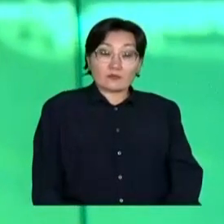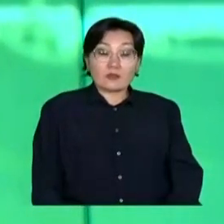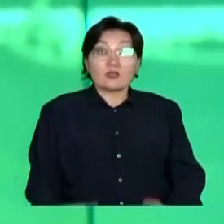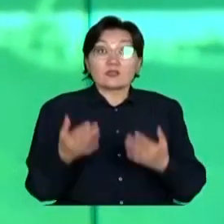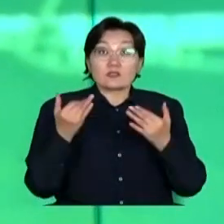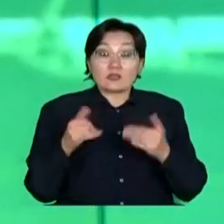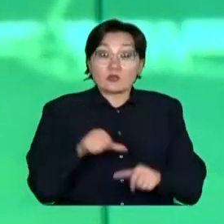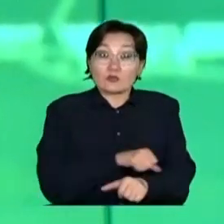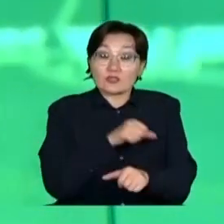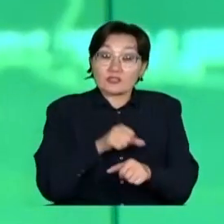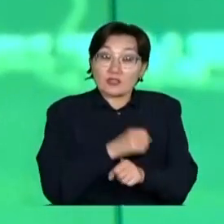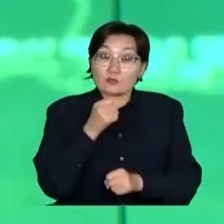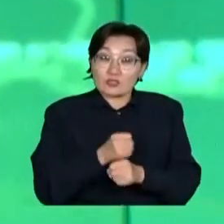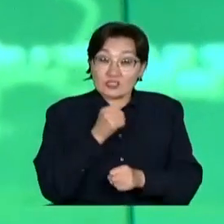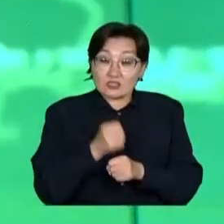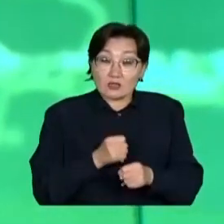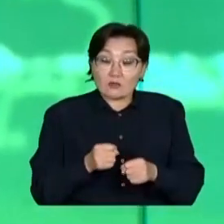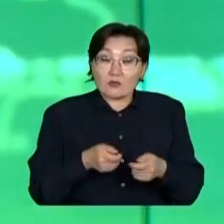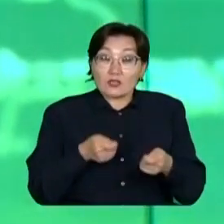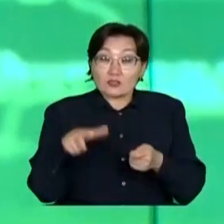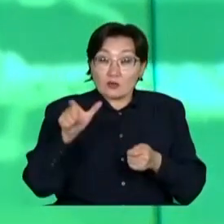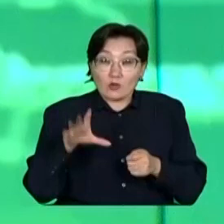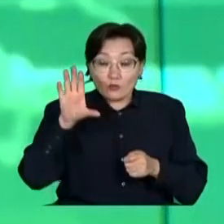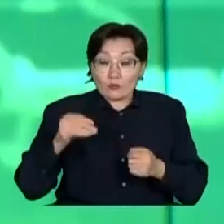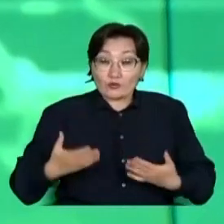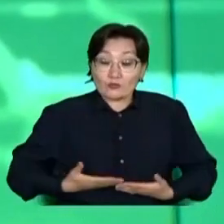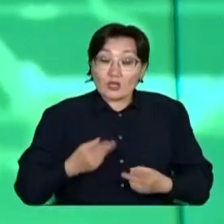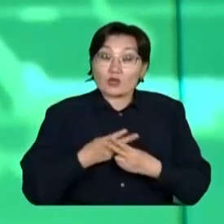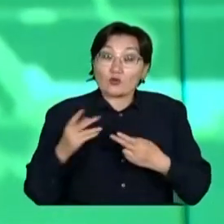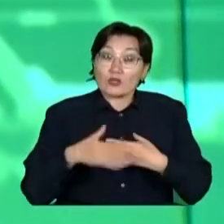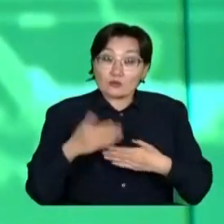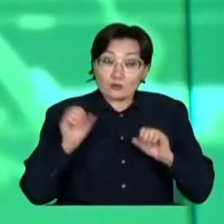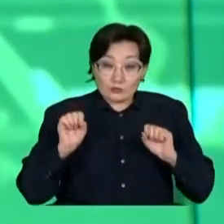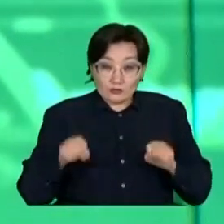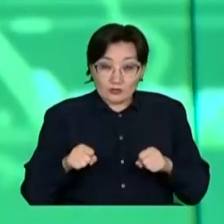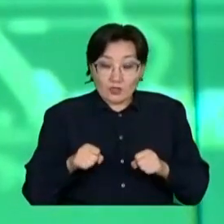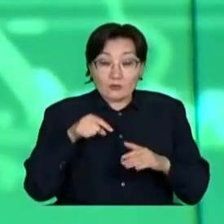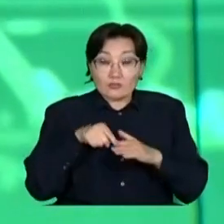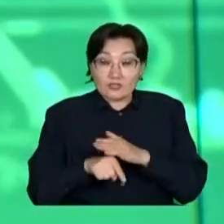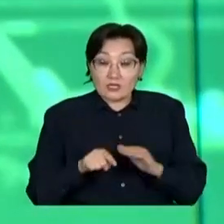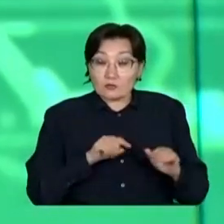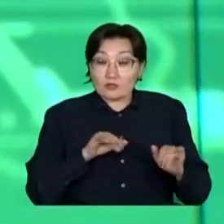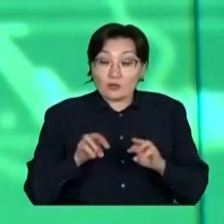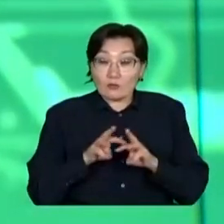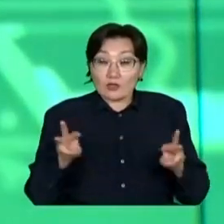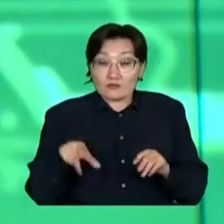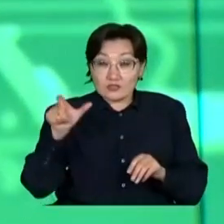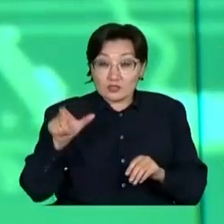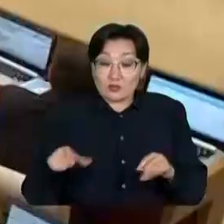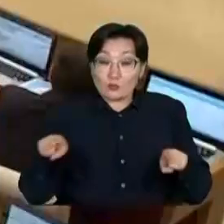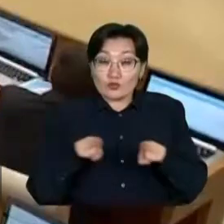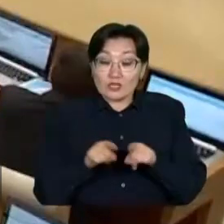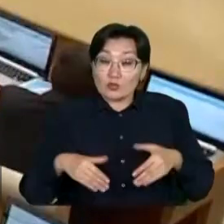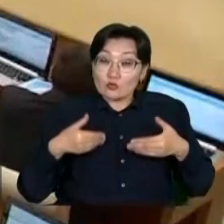Бұдан былай есірткі зертханасын ұйымдастырушылар өмір бойына бас бостандығынан айырылуы мүмкін. Ішкі істер министрі Ержан Сәденов